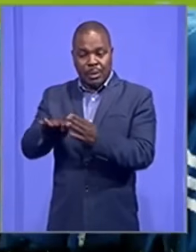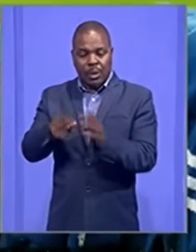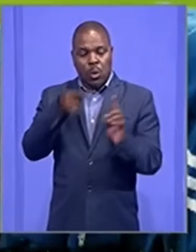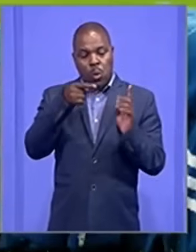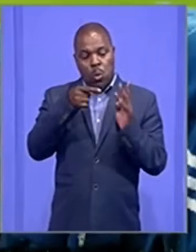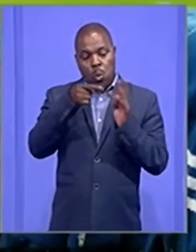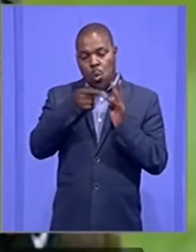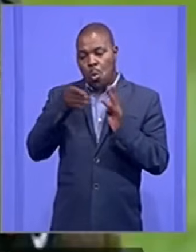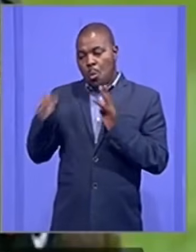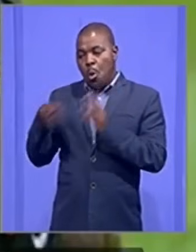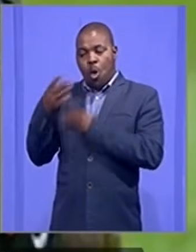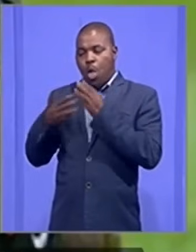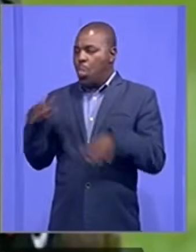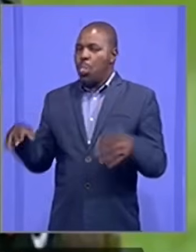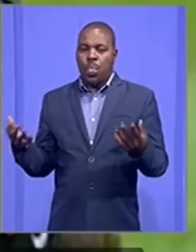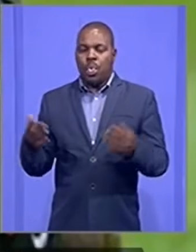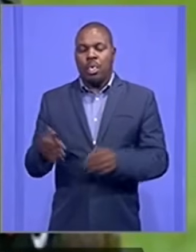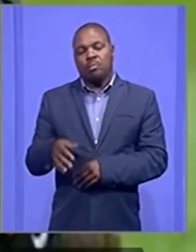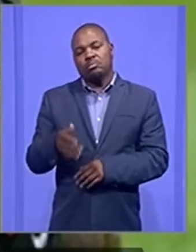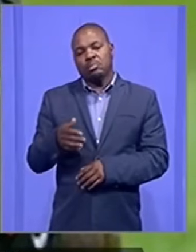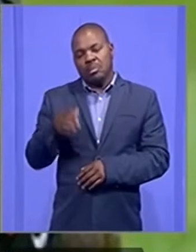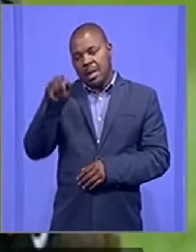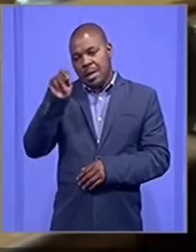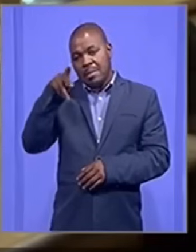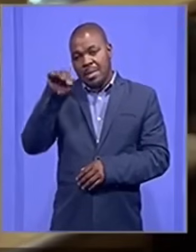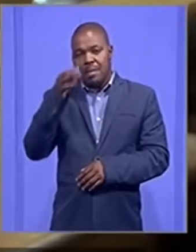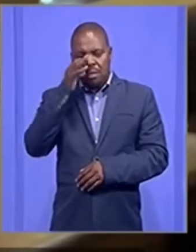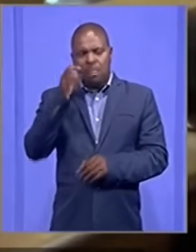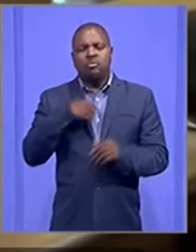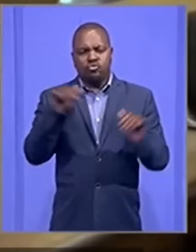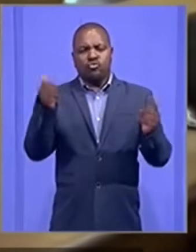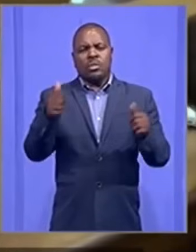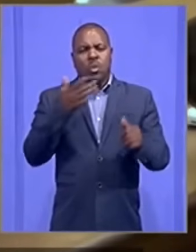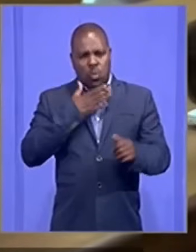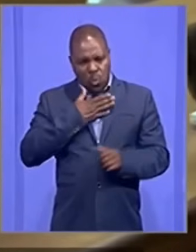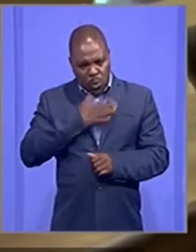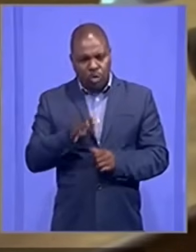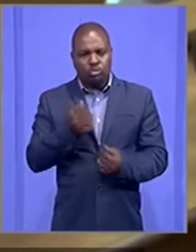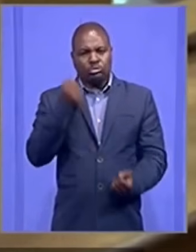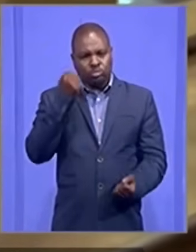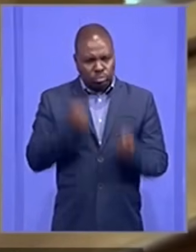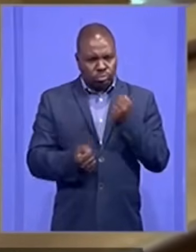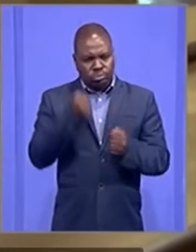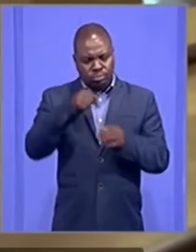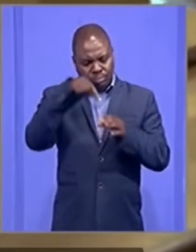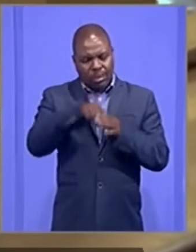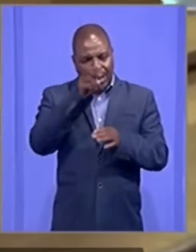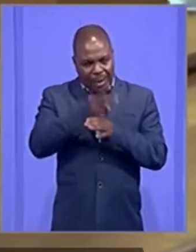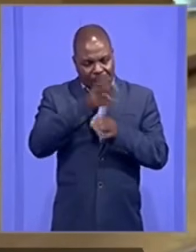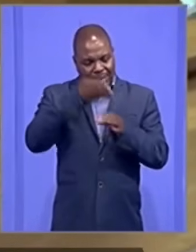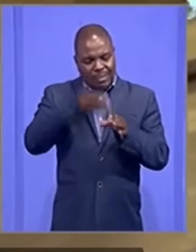bolailwego ka lona. Mošo o laeditše gore o itukišitše go thoma ka tsheko ka gare ga tsheko go bona ge